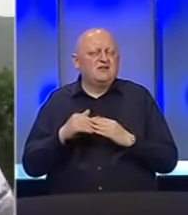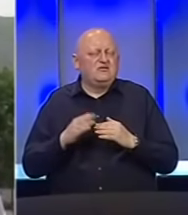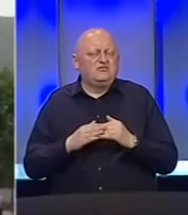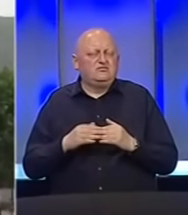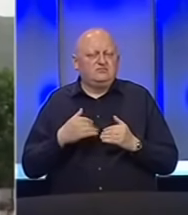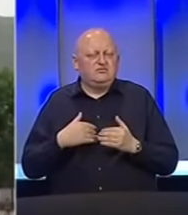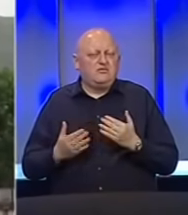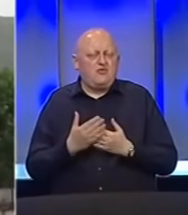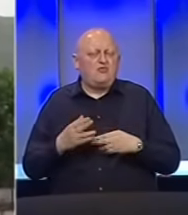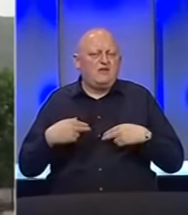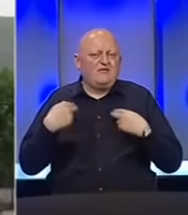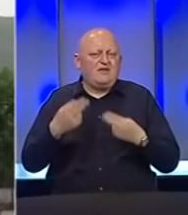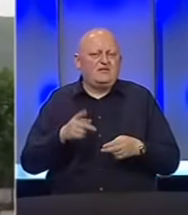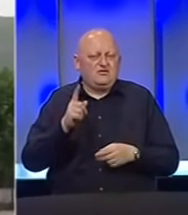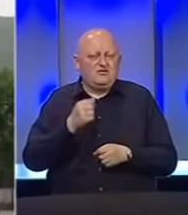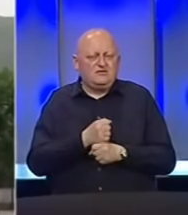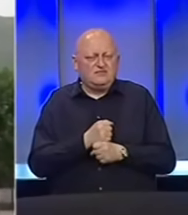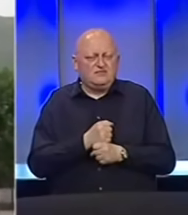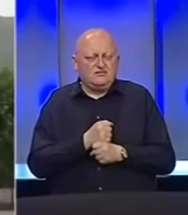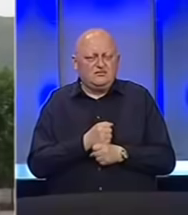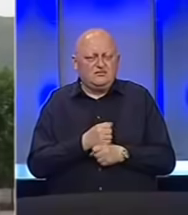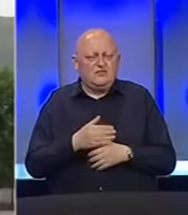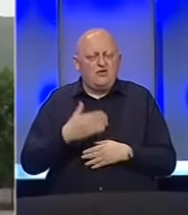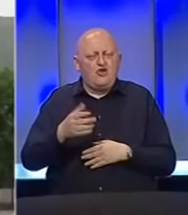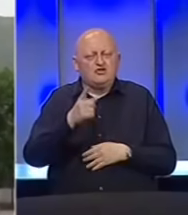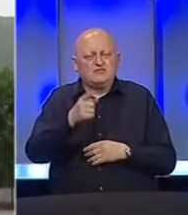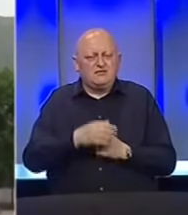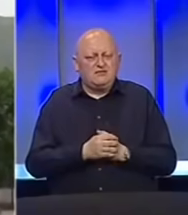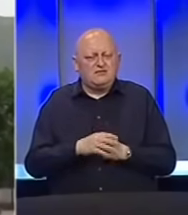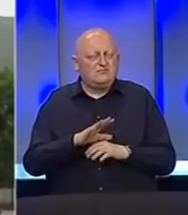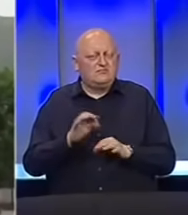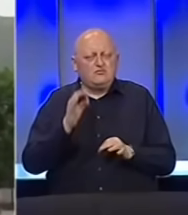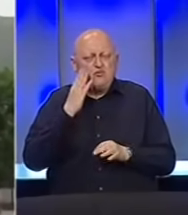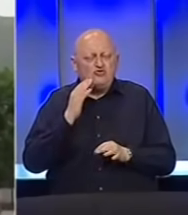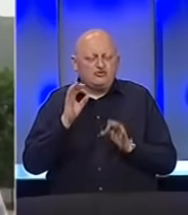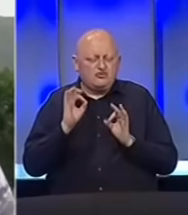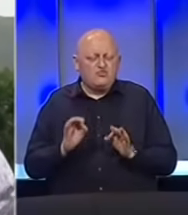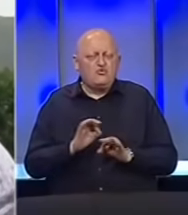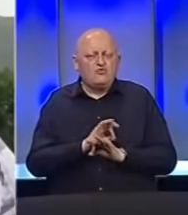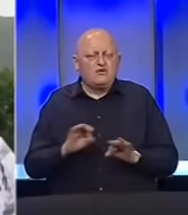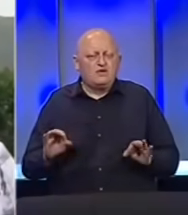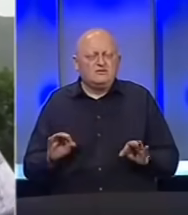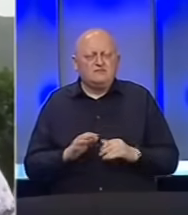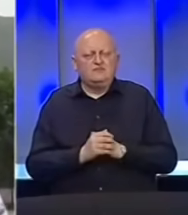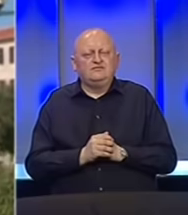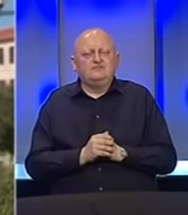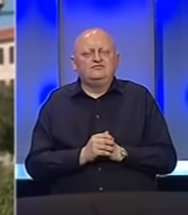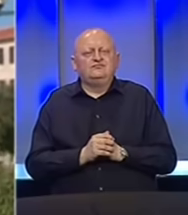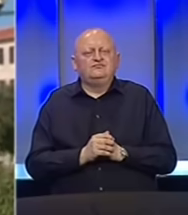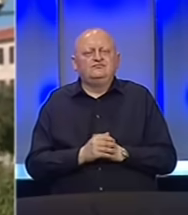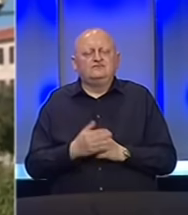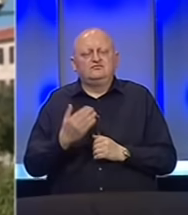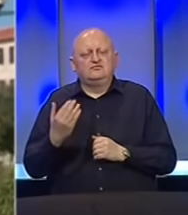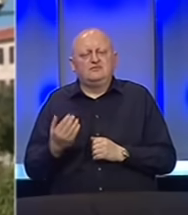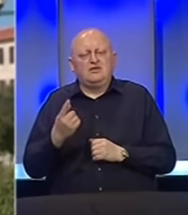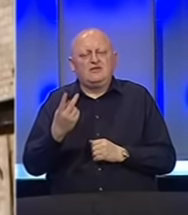trebao bi se opet vratiti dole da radim. Odnos prema vama? Korektan, vrlo korektan i sve je za sad u redu. Plate